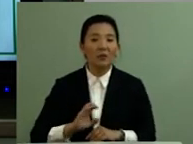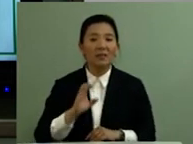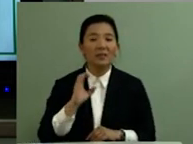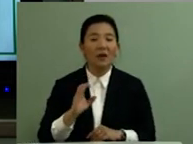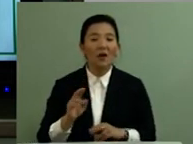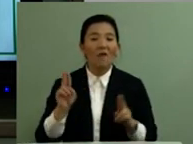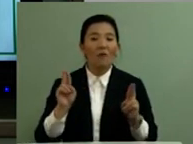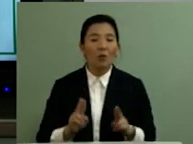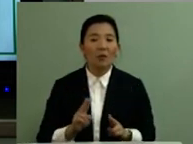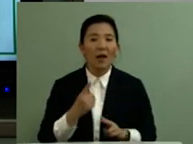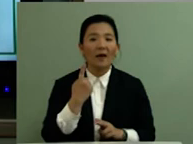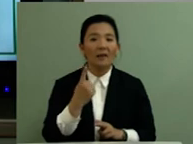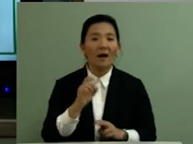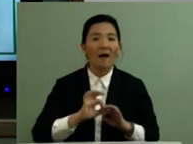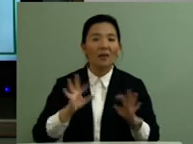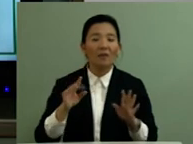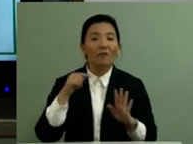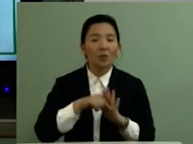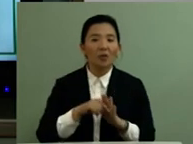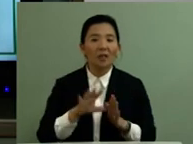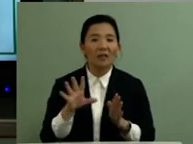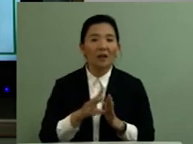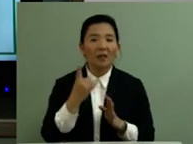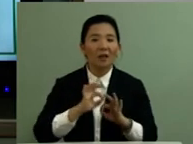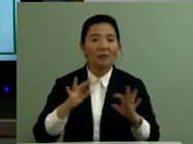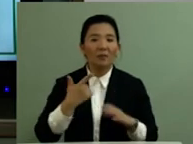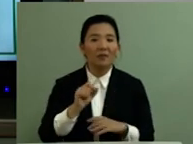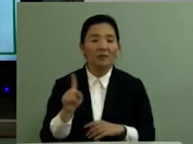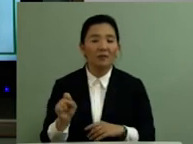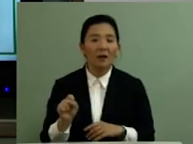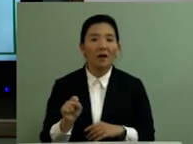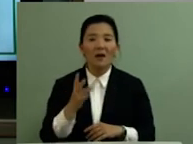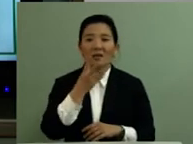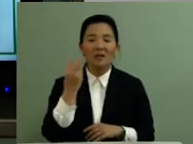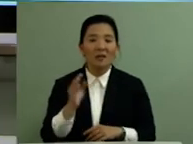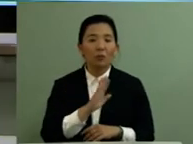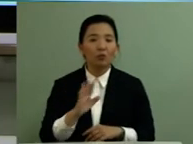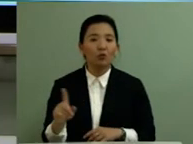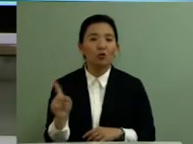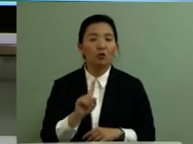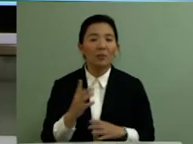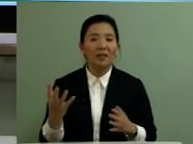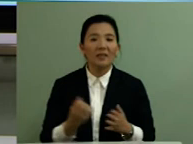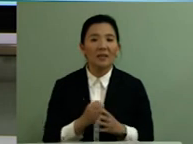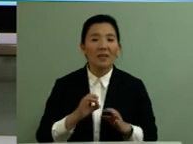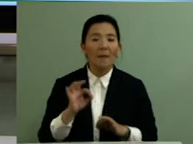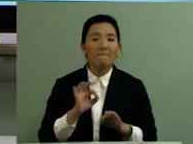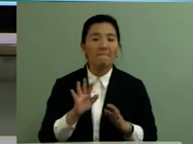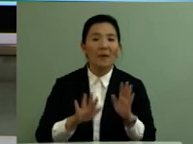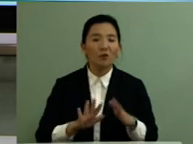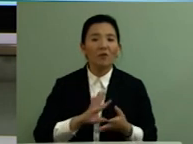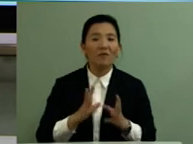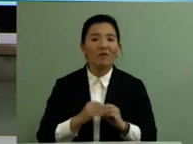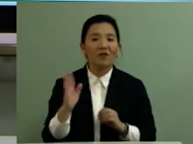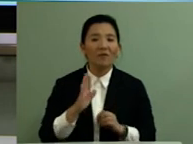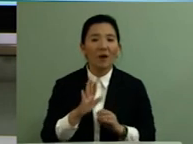с формулой внутренней энергии одноатомного газа. Не забудьте, что чтобы найти массу вещества,